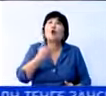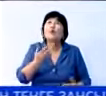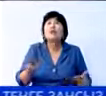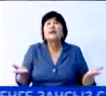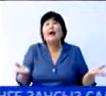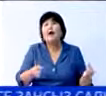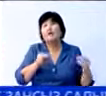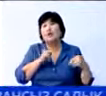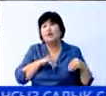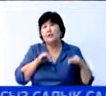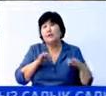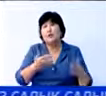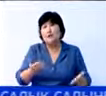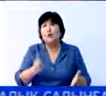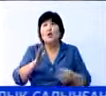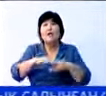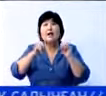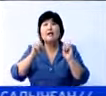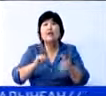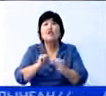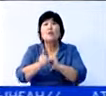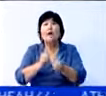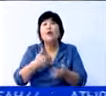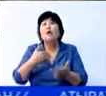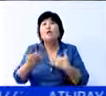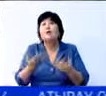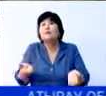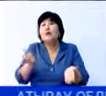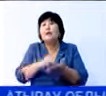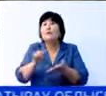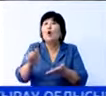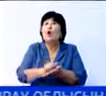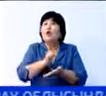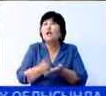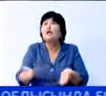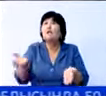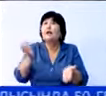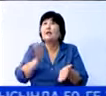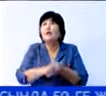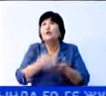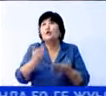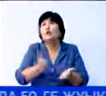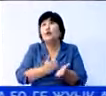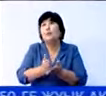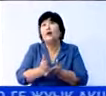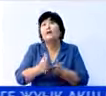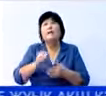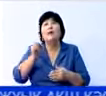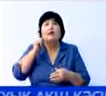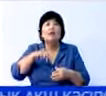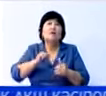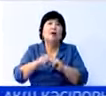қандай жұмыс атқарылып жатыр, солармен тәжірибе алмасып, бір-бірімізбен танысып, құжаттарымен танысып, сондай бағытта тәжірибе